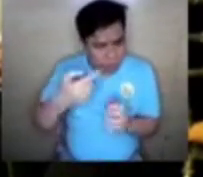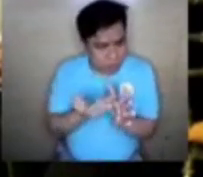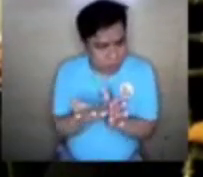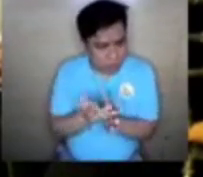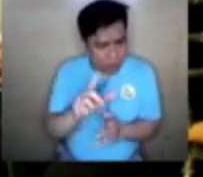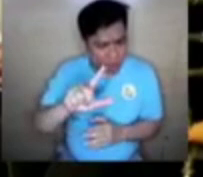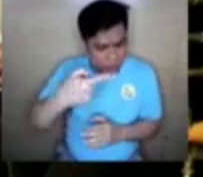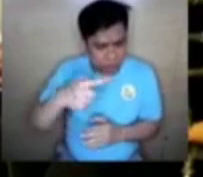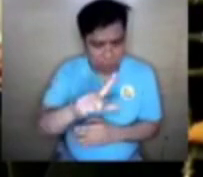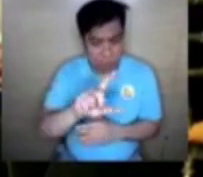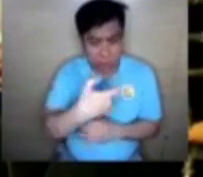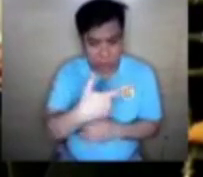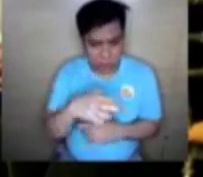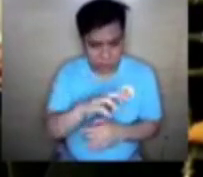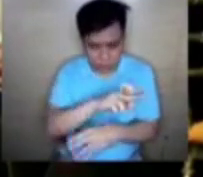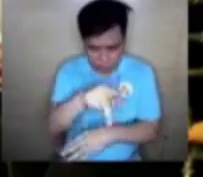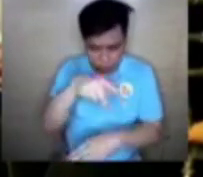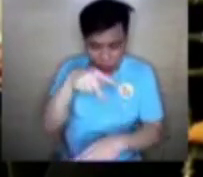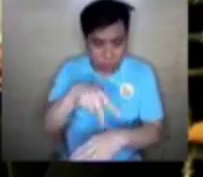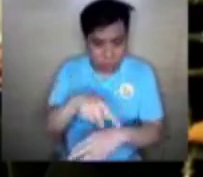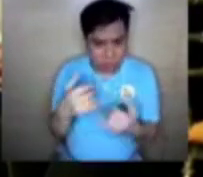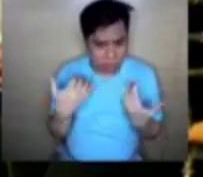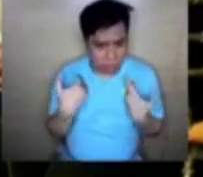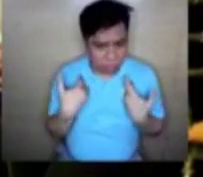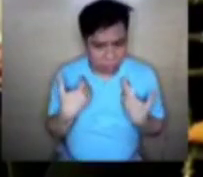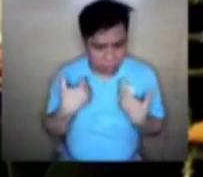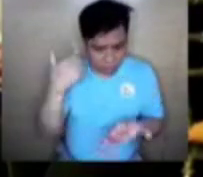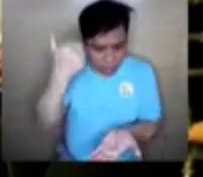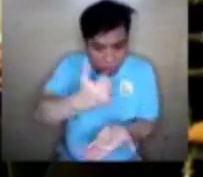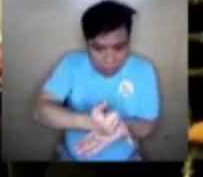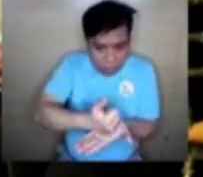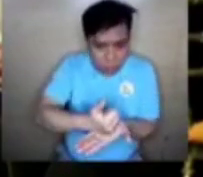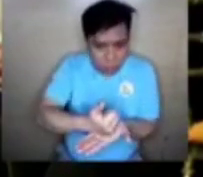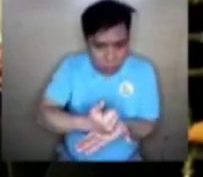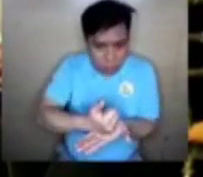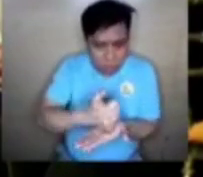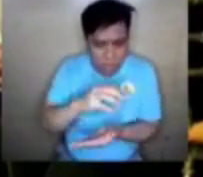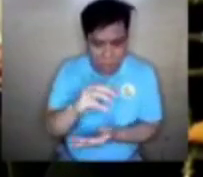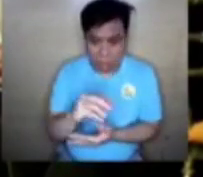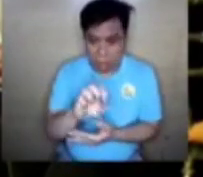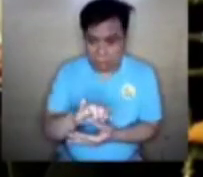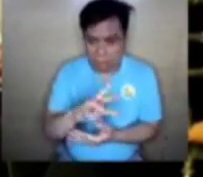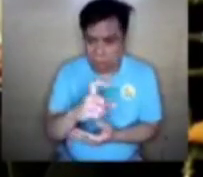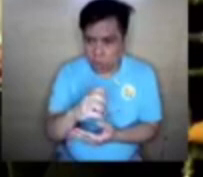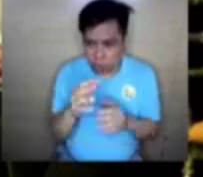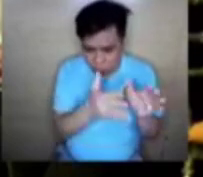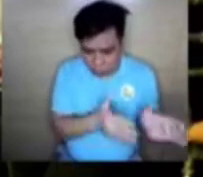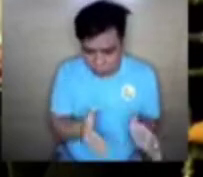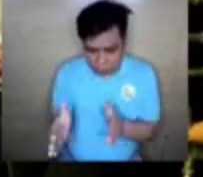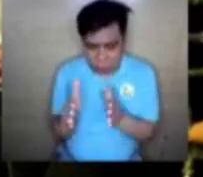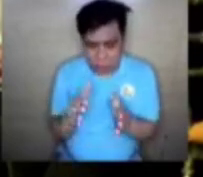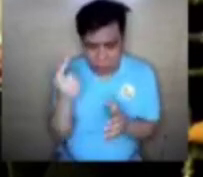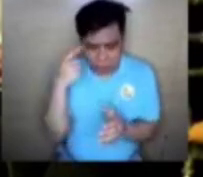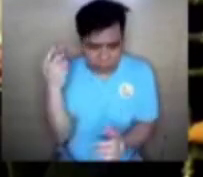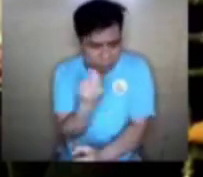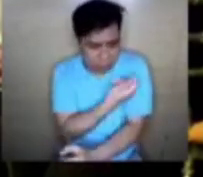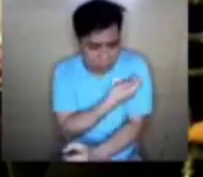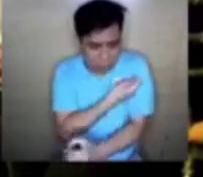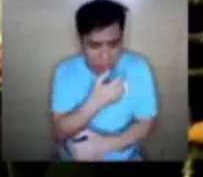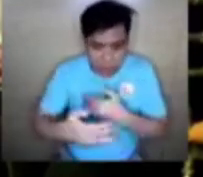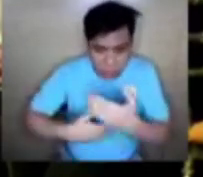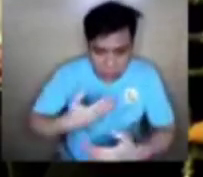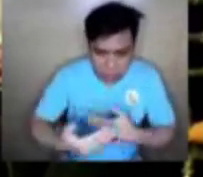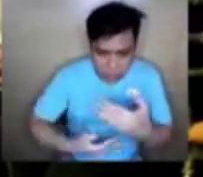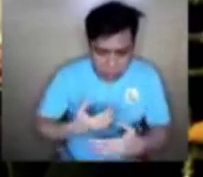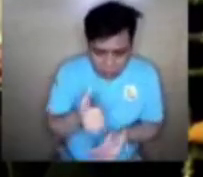LGU sa Pilipinas na nagkaroon ng approved microplan para sa vaccination sa tulong at